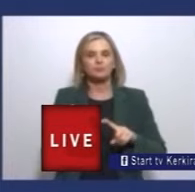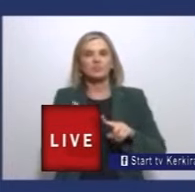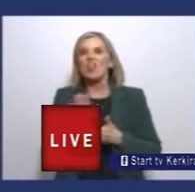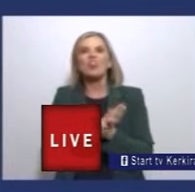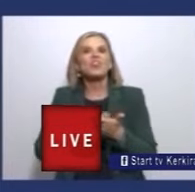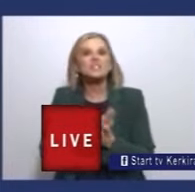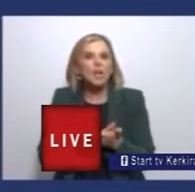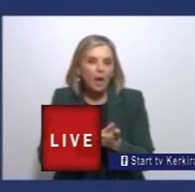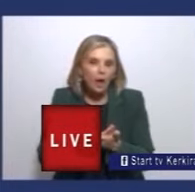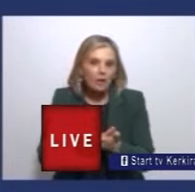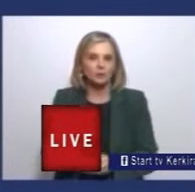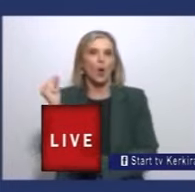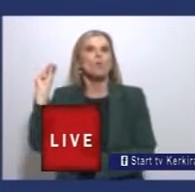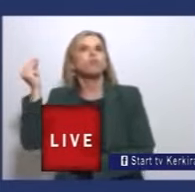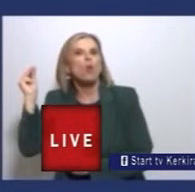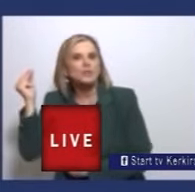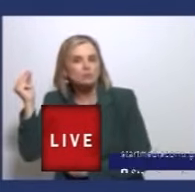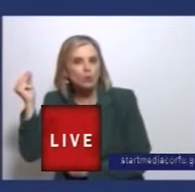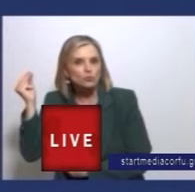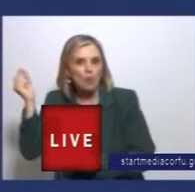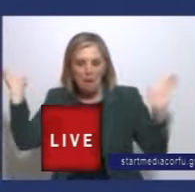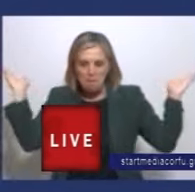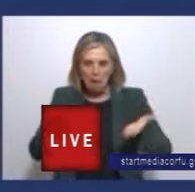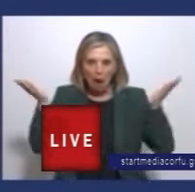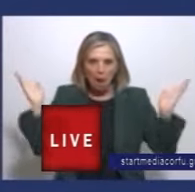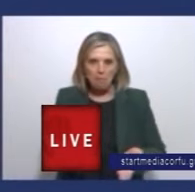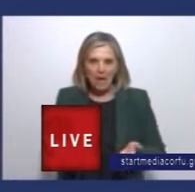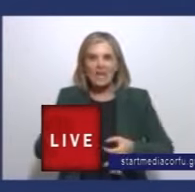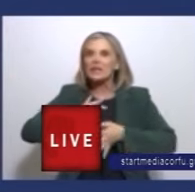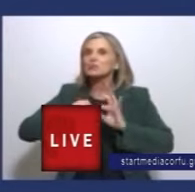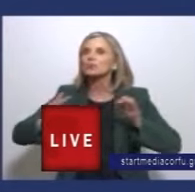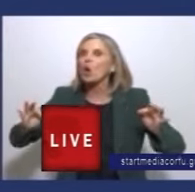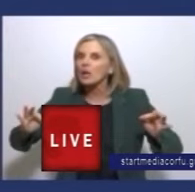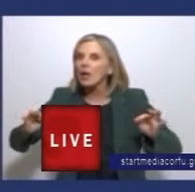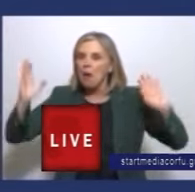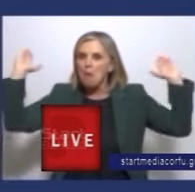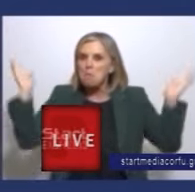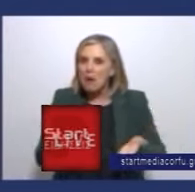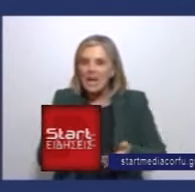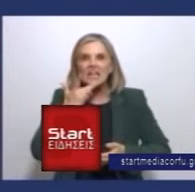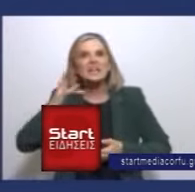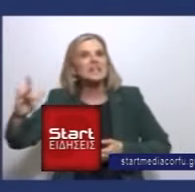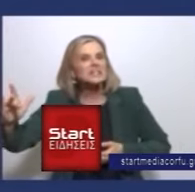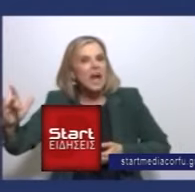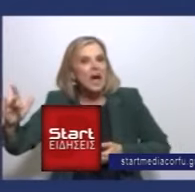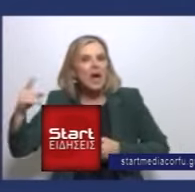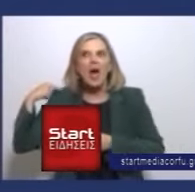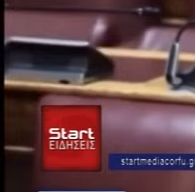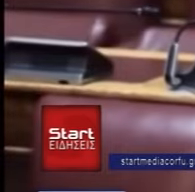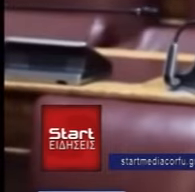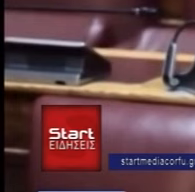Πειρά εξαπέλυσε στην κυβέρνηση και στο ΠΑΣΟΚ ο πρόεδρος των Σπαρτιατών για την απόφαση του Αρείου Πάγου να αποκλείσει το κόμμα από τις προσεχείς